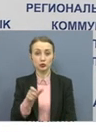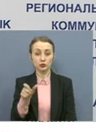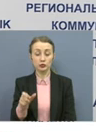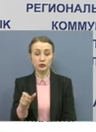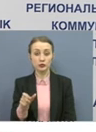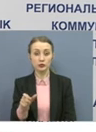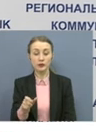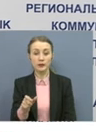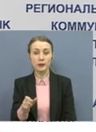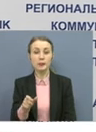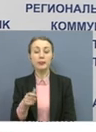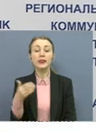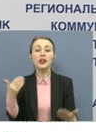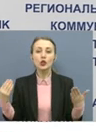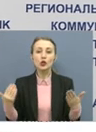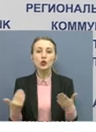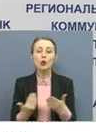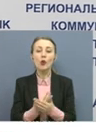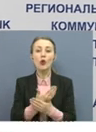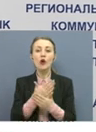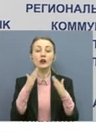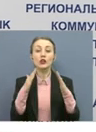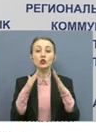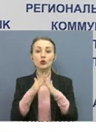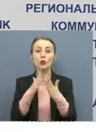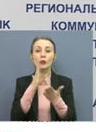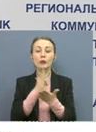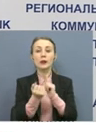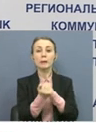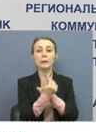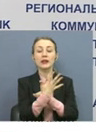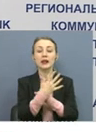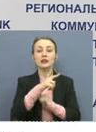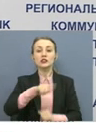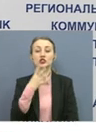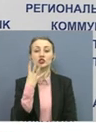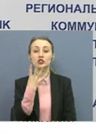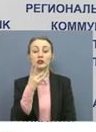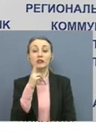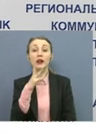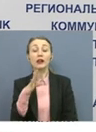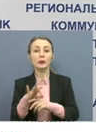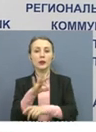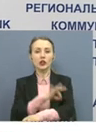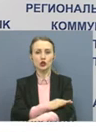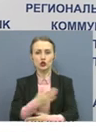5 елді мекенде жаңағы суды өтуіне кедергі жасайтын талдарды